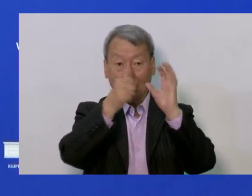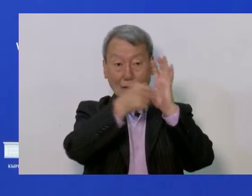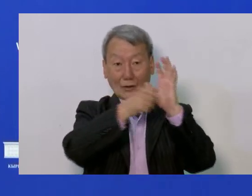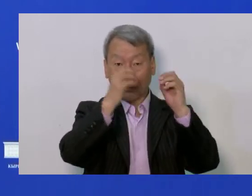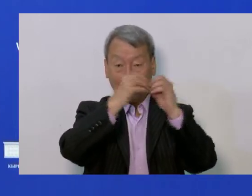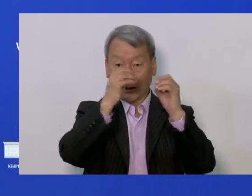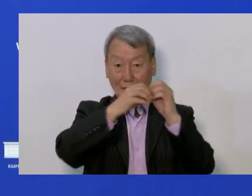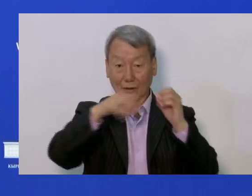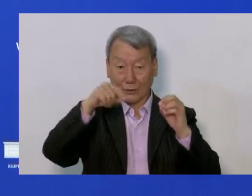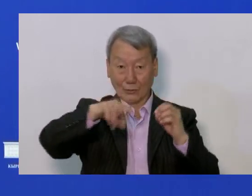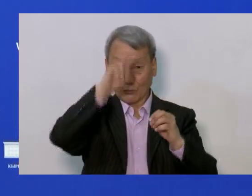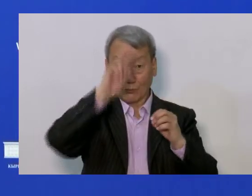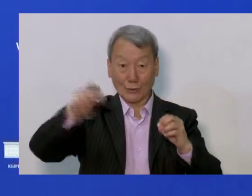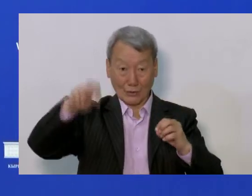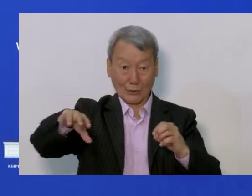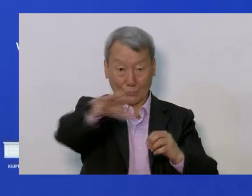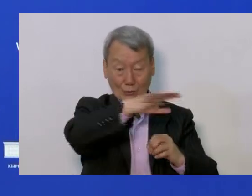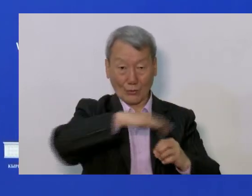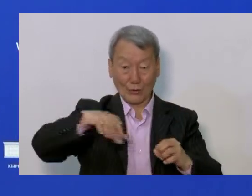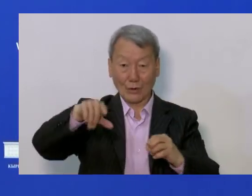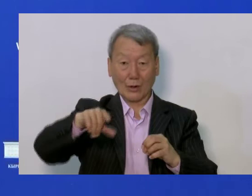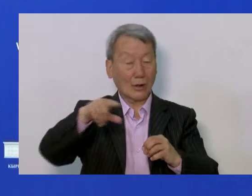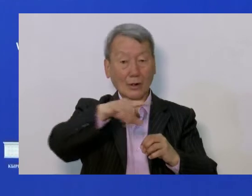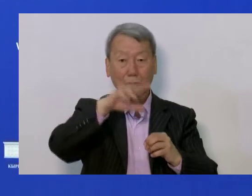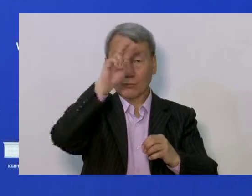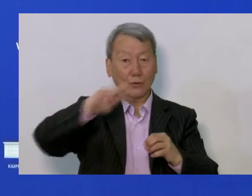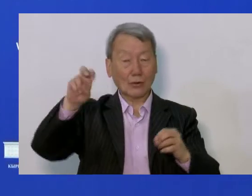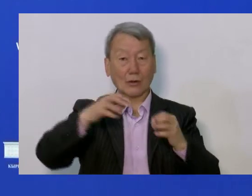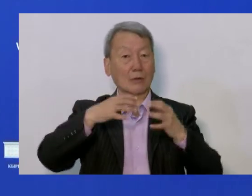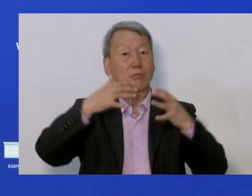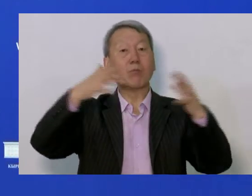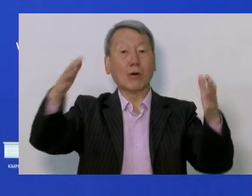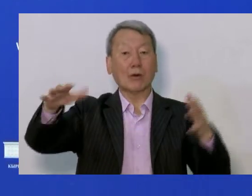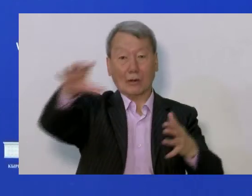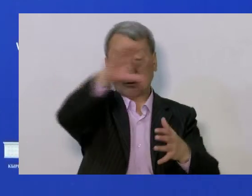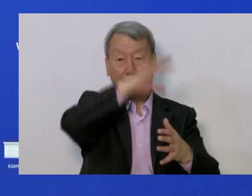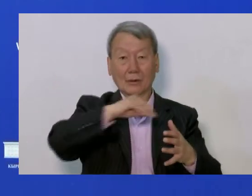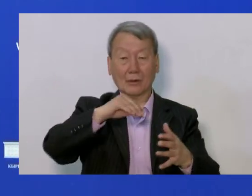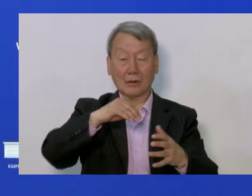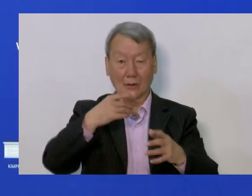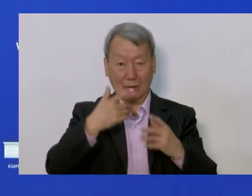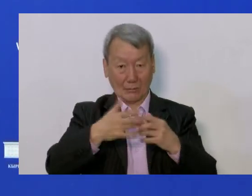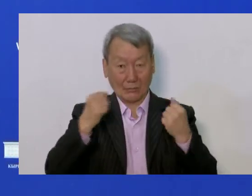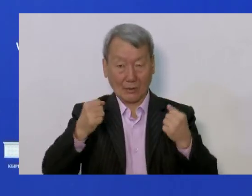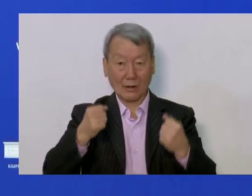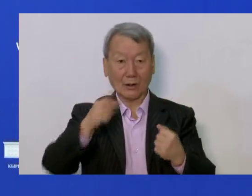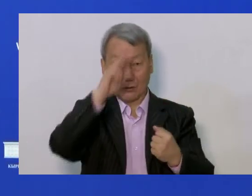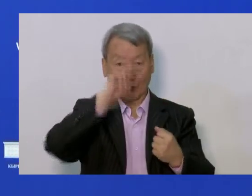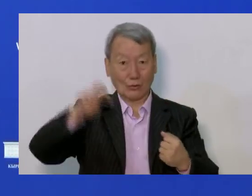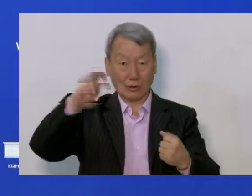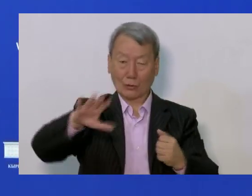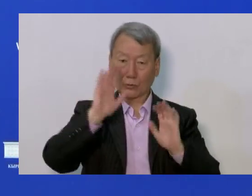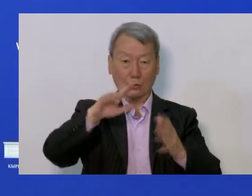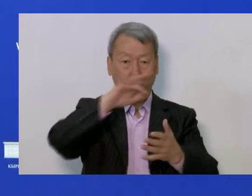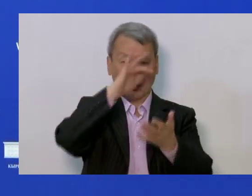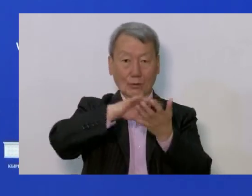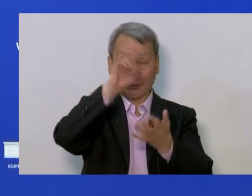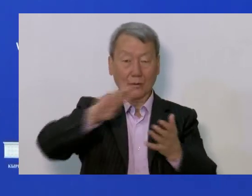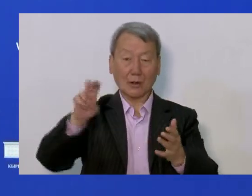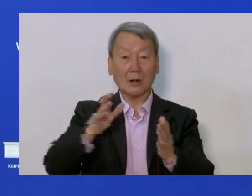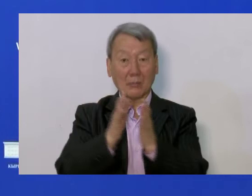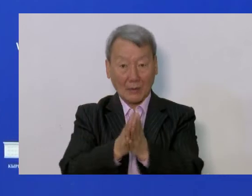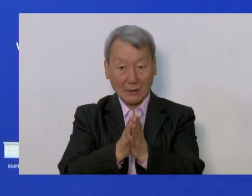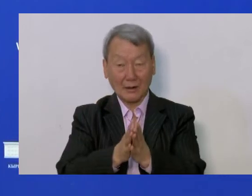всех зарегистрированных случаев, эпидемиологическая ситуация напряженная в Бишкеке,